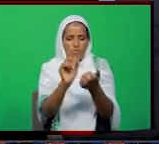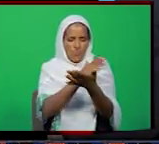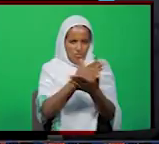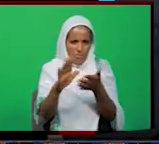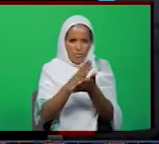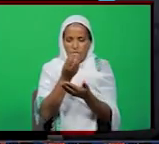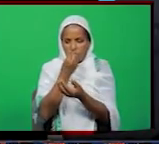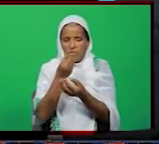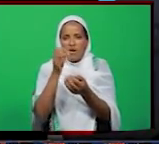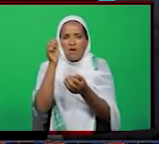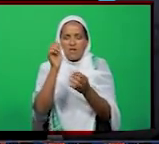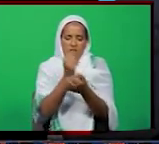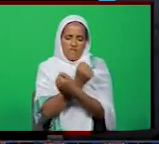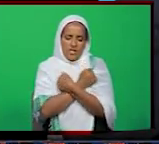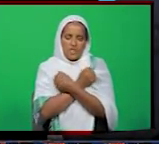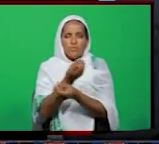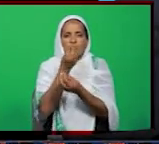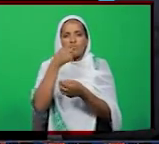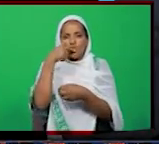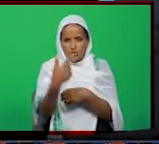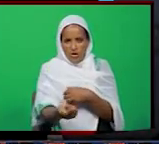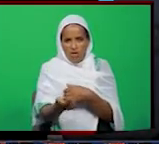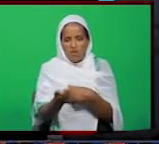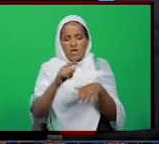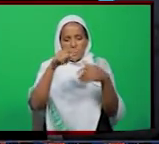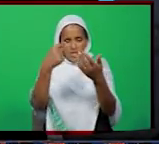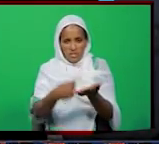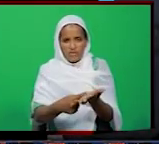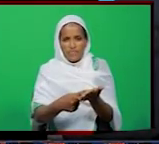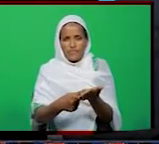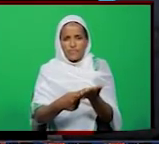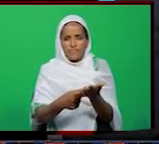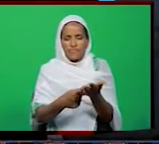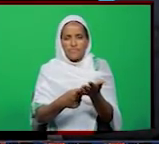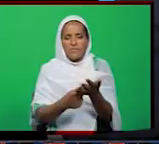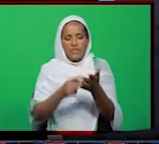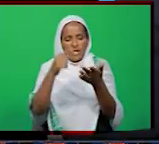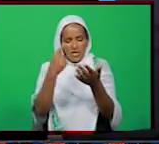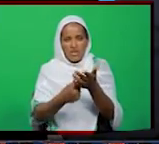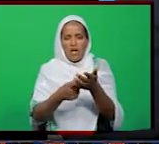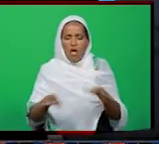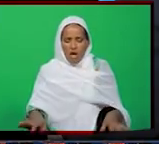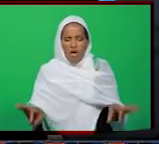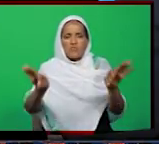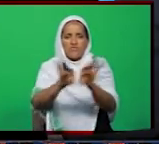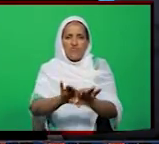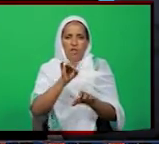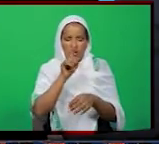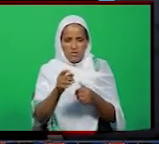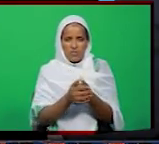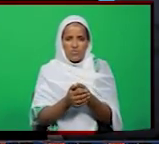መሳተፍን አጋጴ የፍቅር ምግብ ይሉታል። ስለዚህ ይሄ አስፈላጊ ነው።